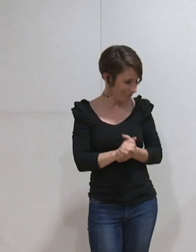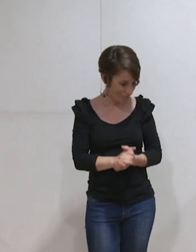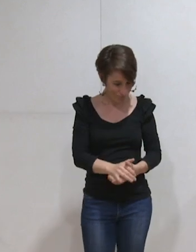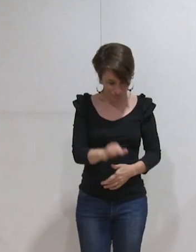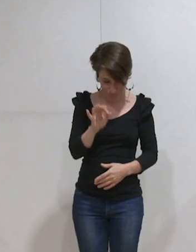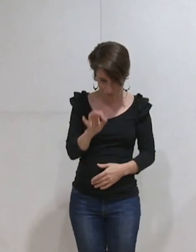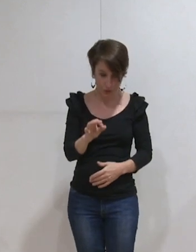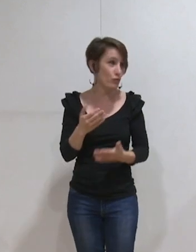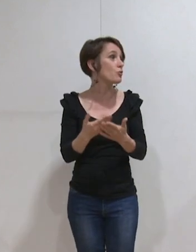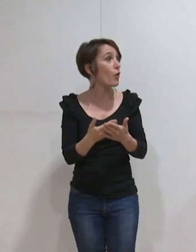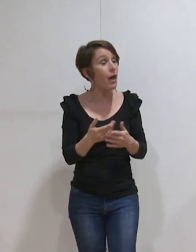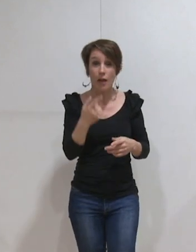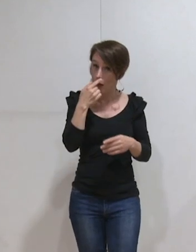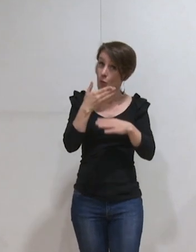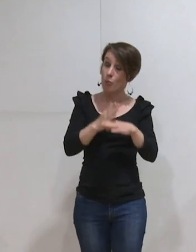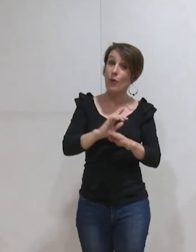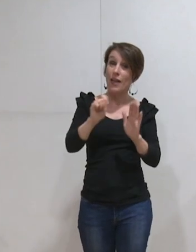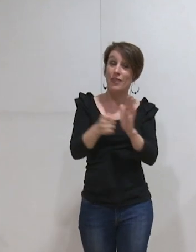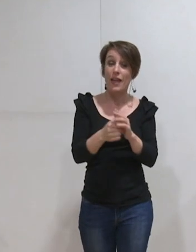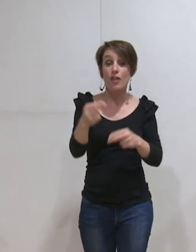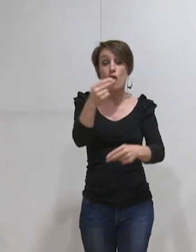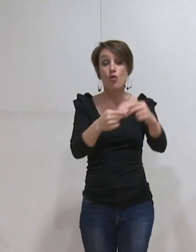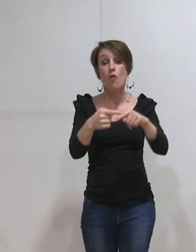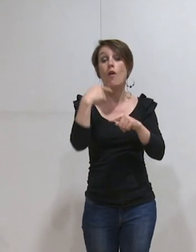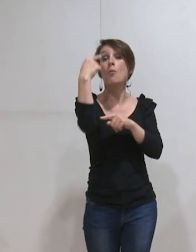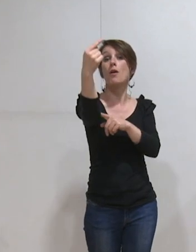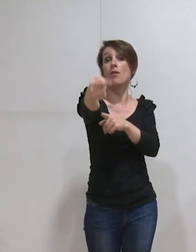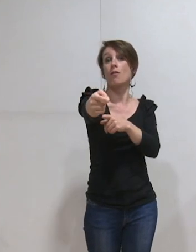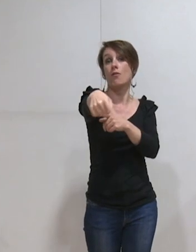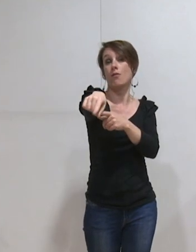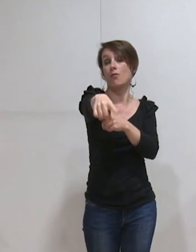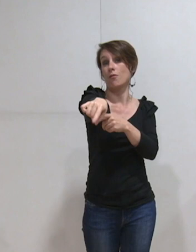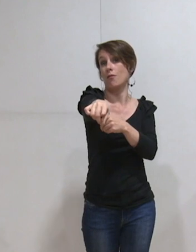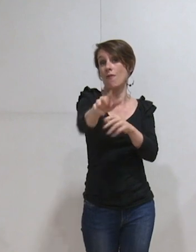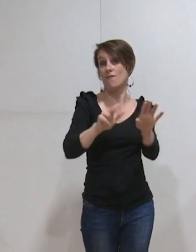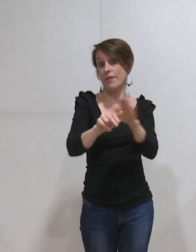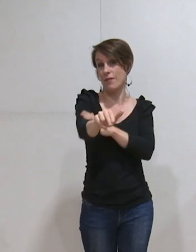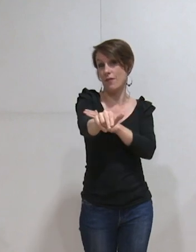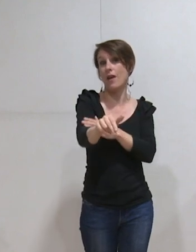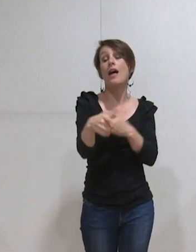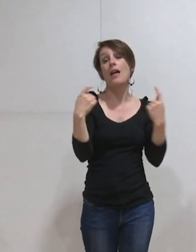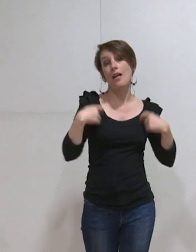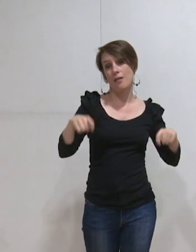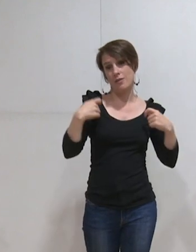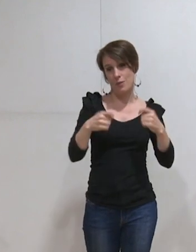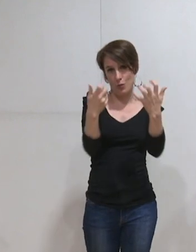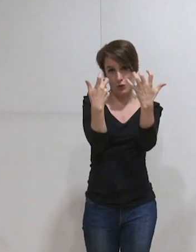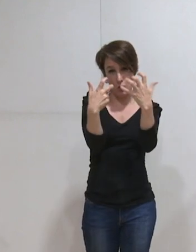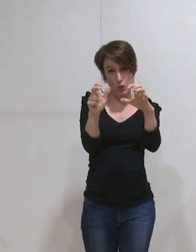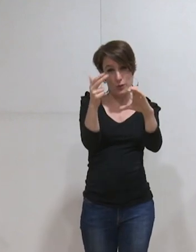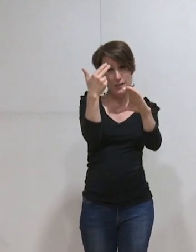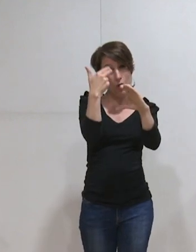travail au mois de novembre donc on est très en anticipation et on parle d'une dépense de 800 € euh